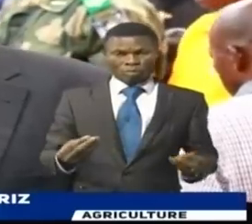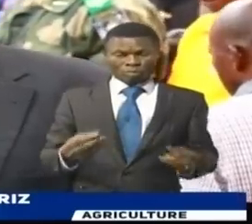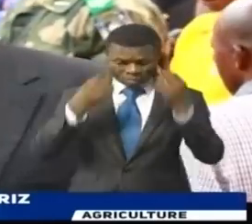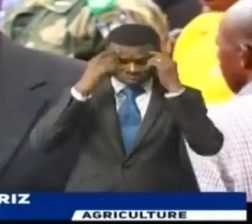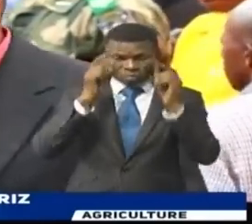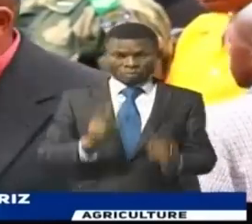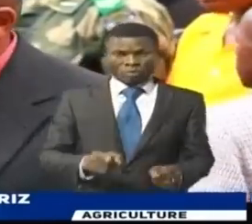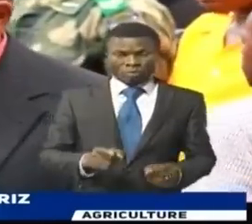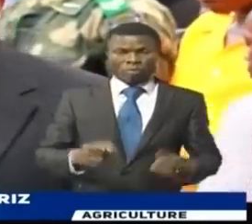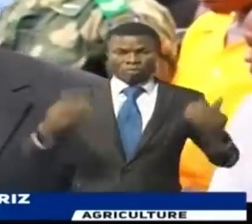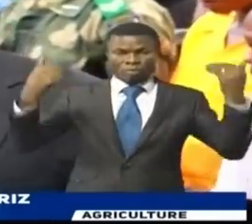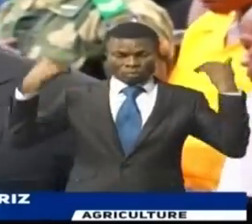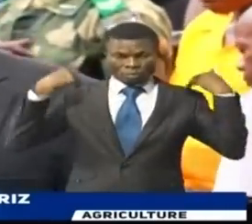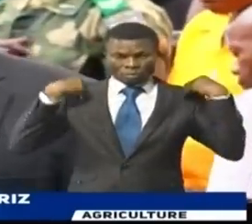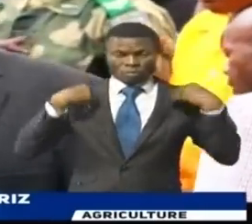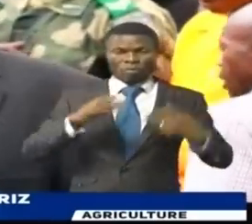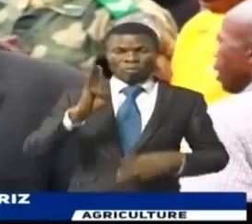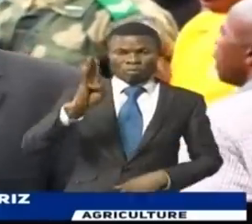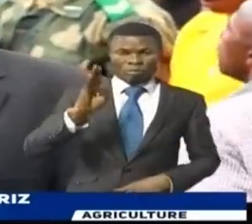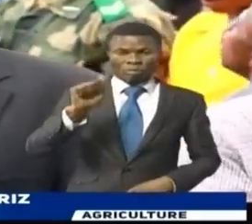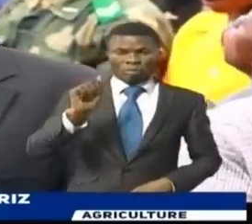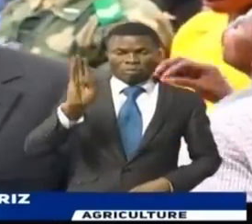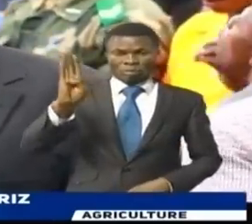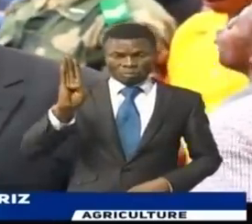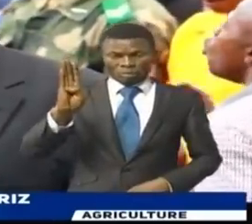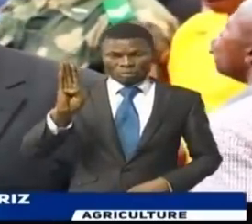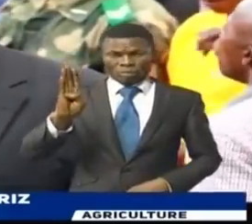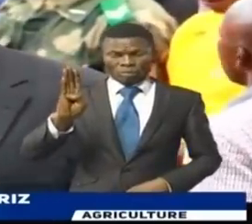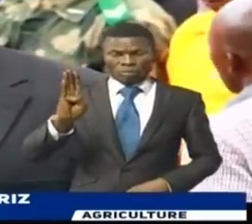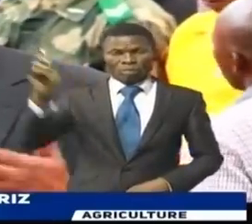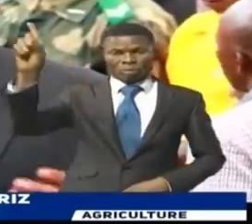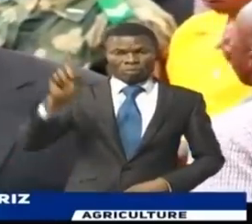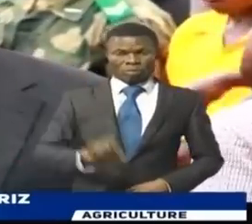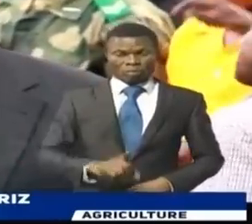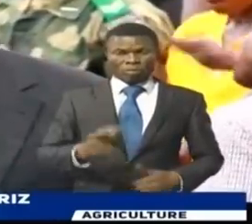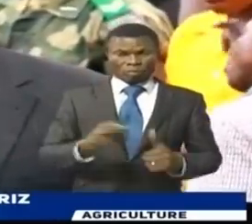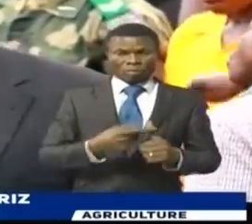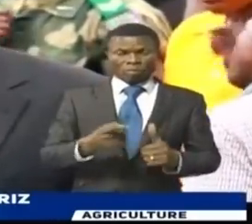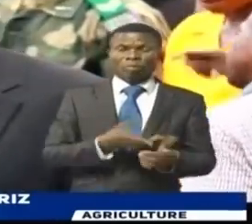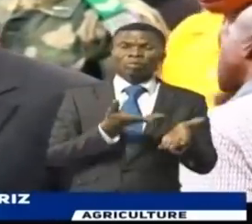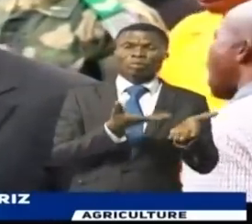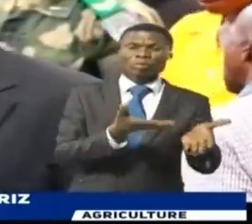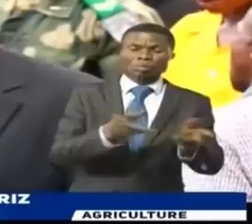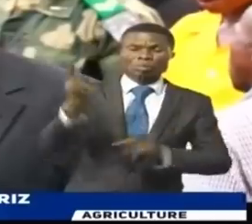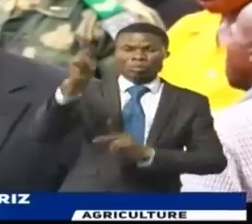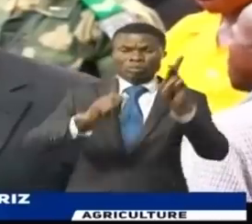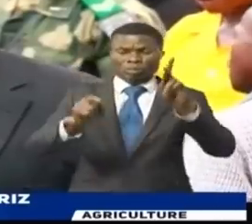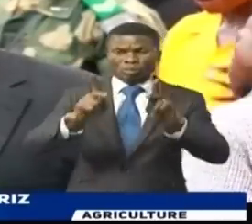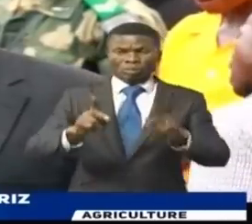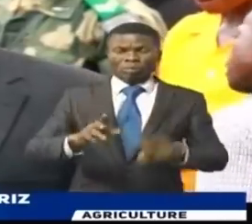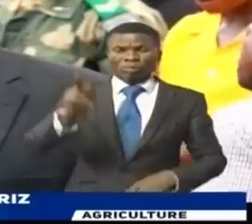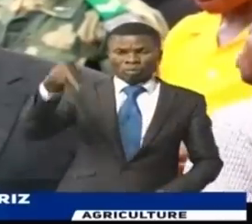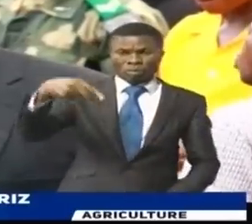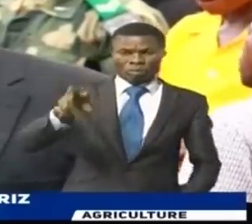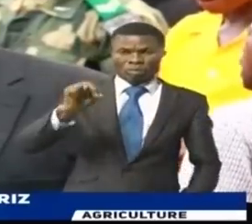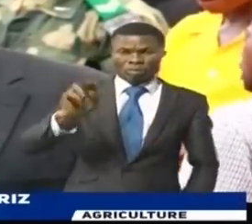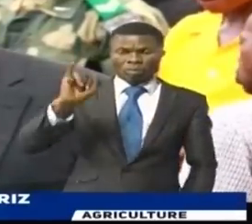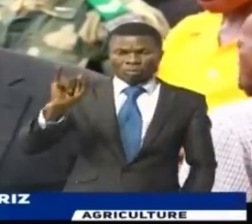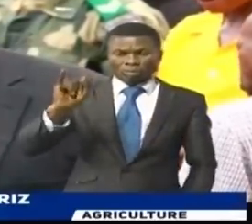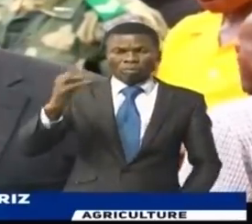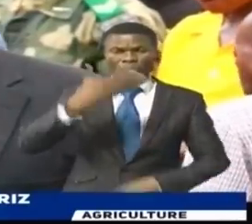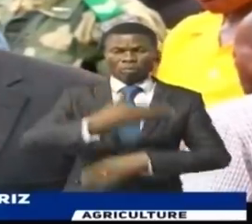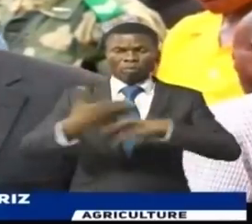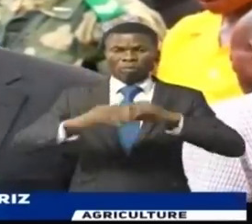décision que les autorités de Béabé ont prise de venir d'abord servir la population de Nkouni où est implantée